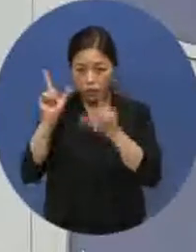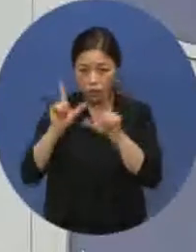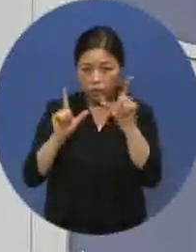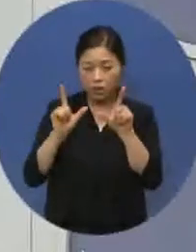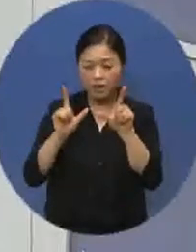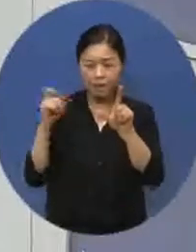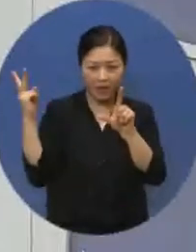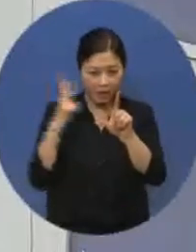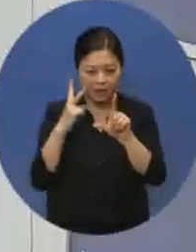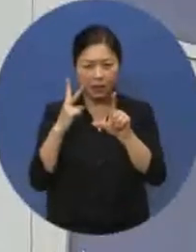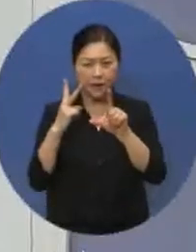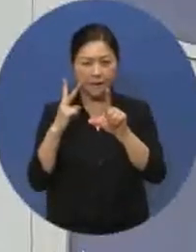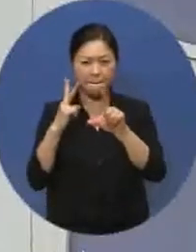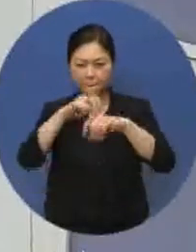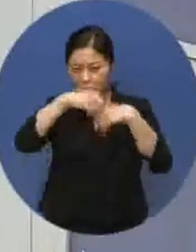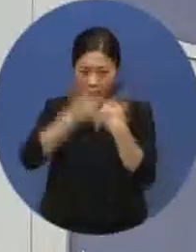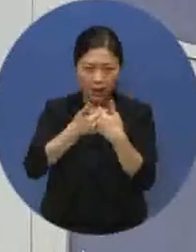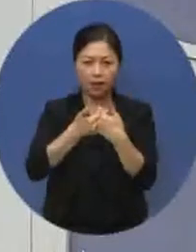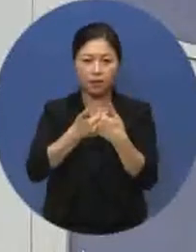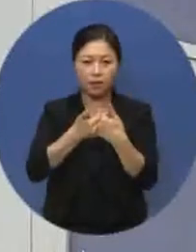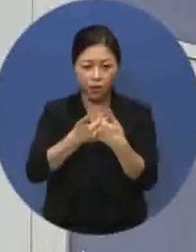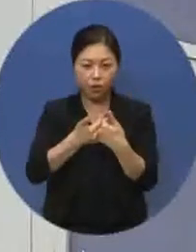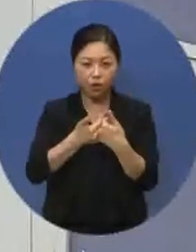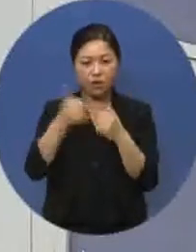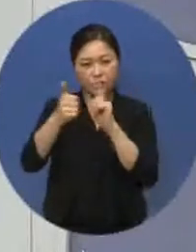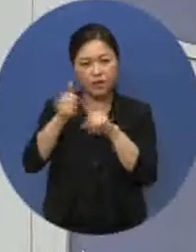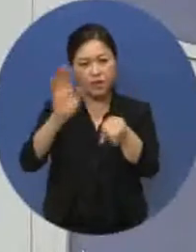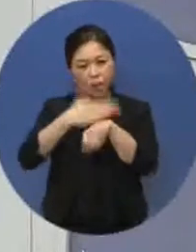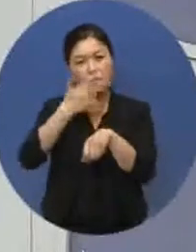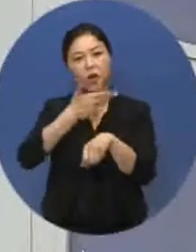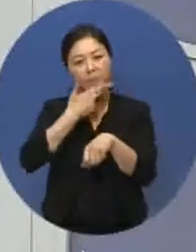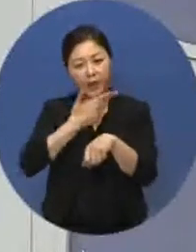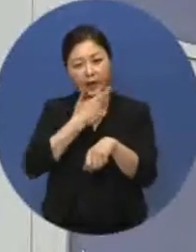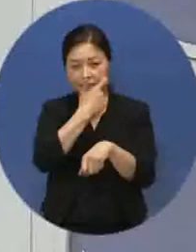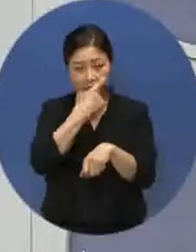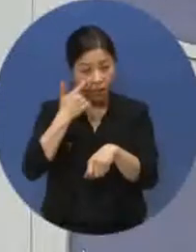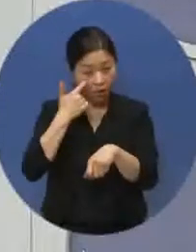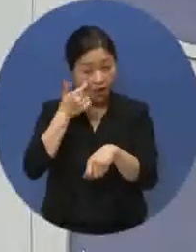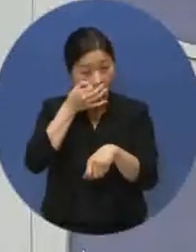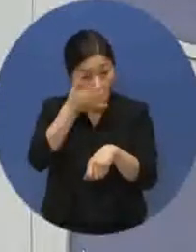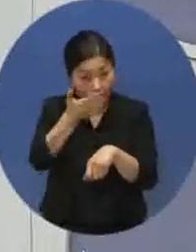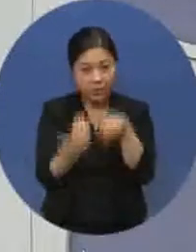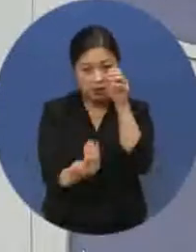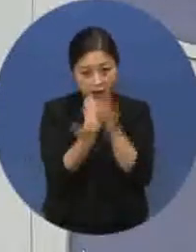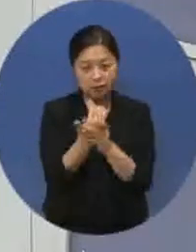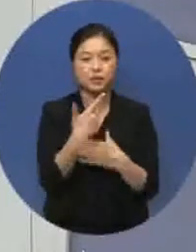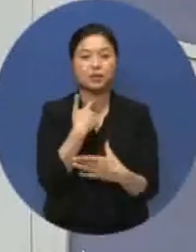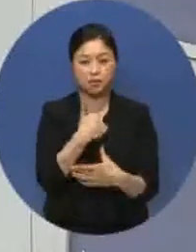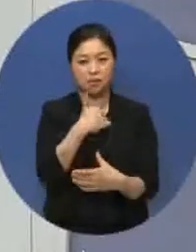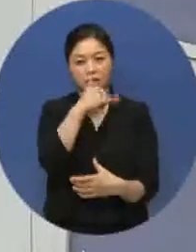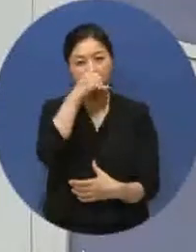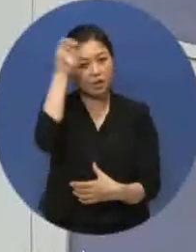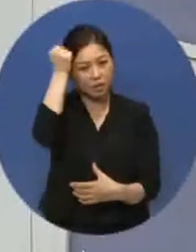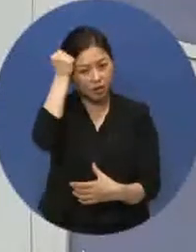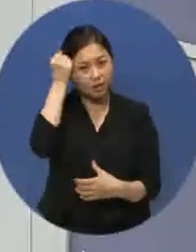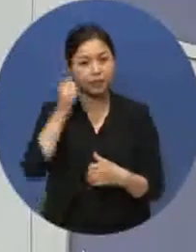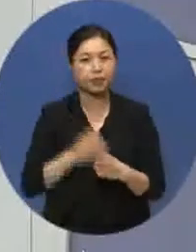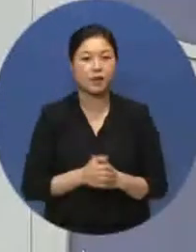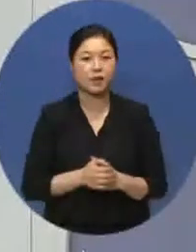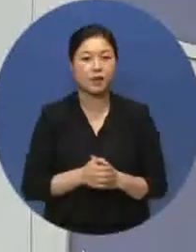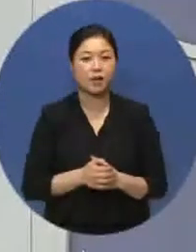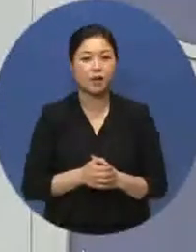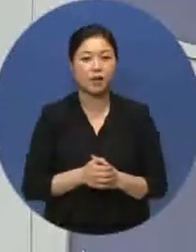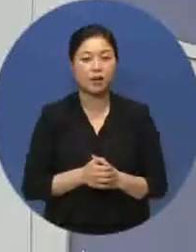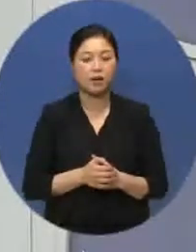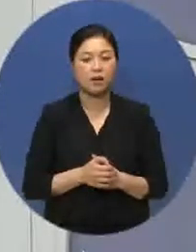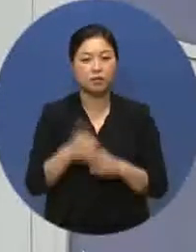것을 다시 번복을 해서 그분이 아무런 잘못이 없다라는 것을 증명했던 사건이 한 건 기억에 남고요. 그분은 지금도 그